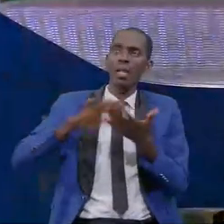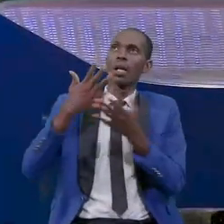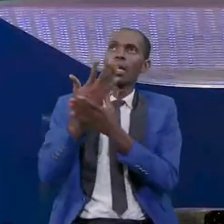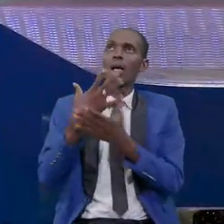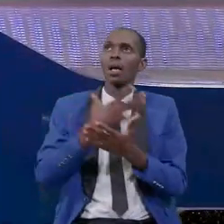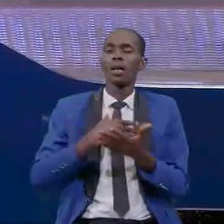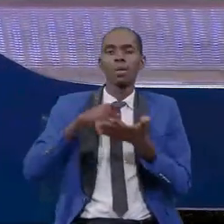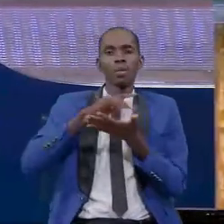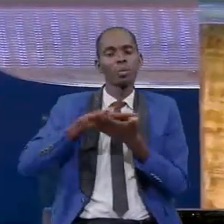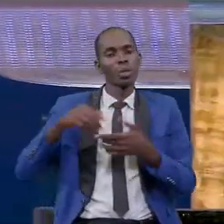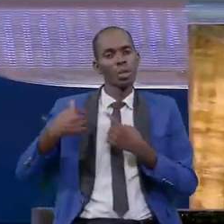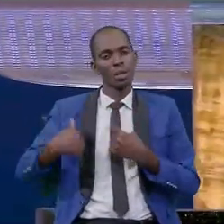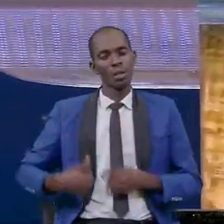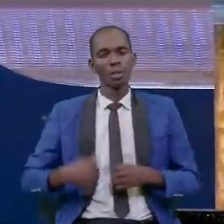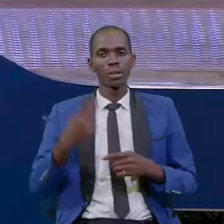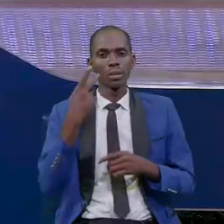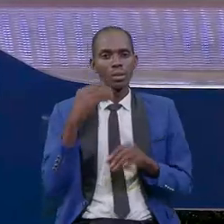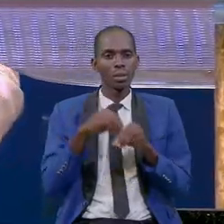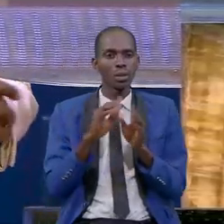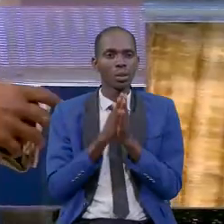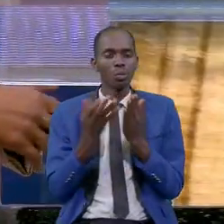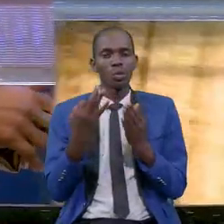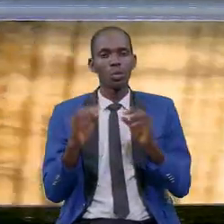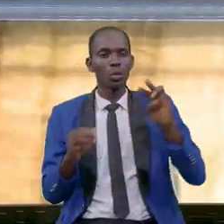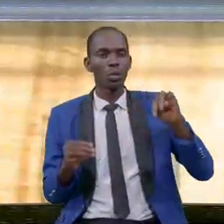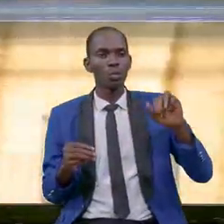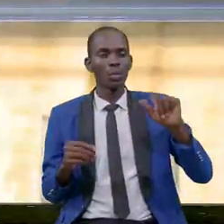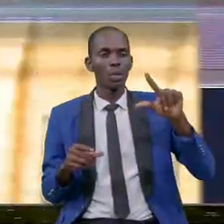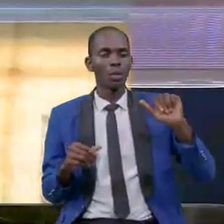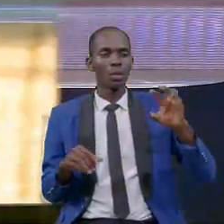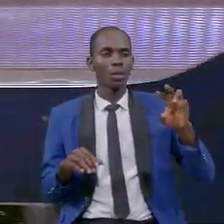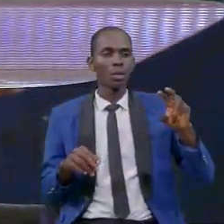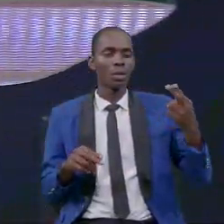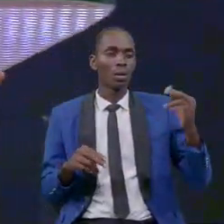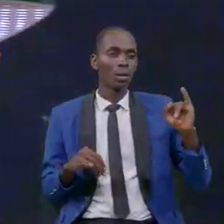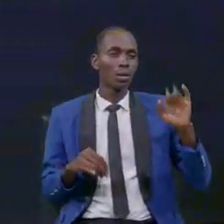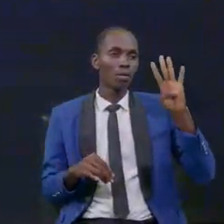purs et les mains innocentes et le cœur pur. On va à